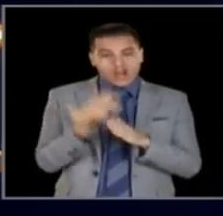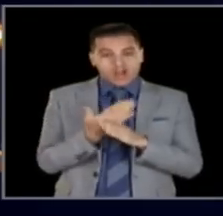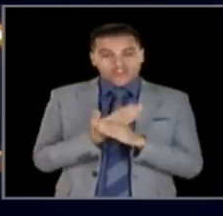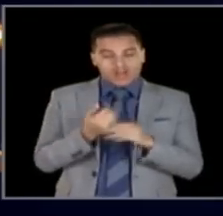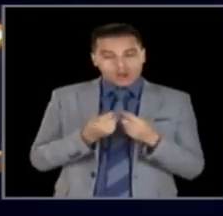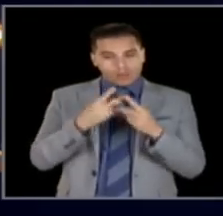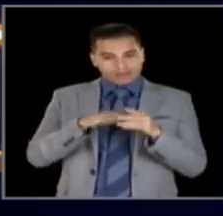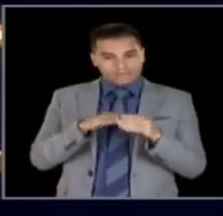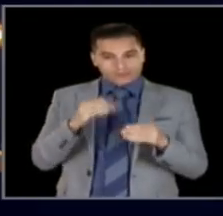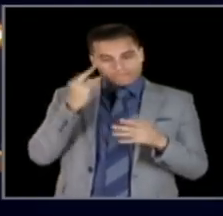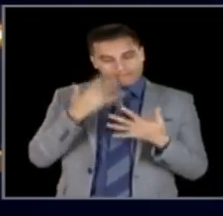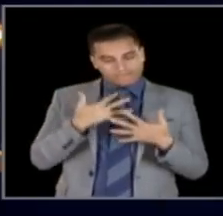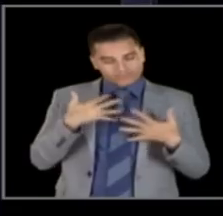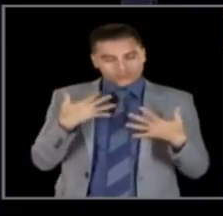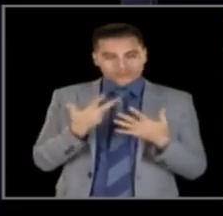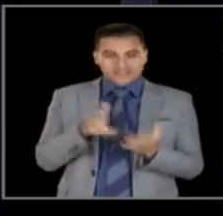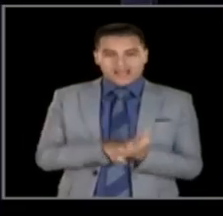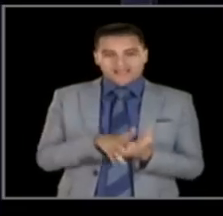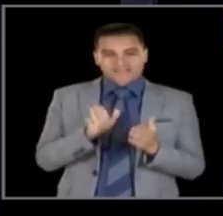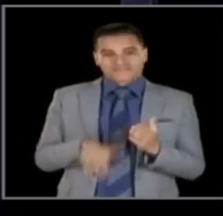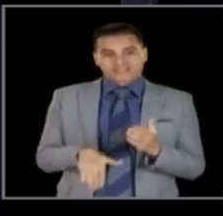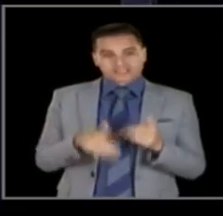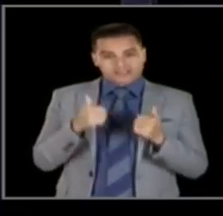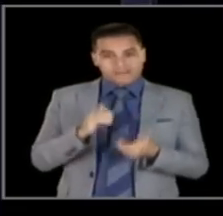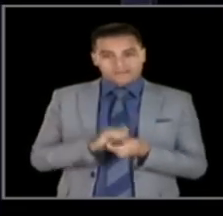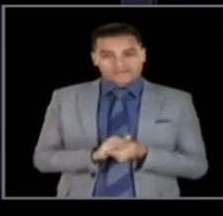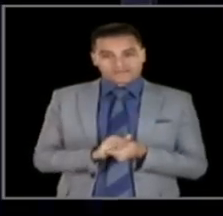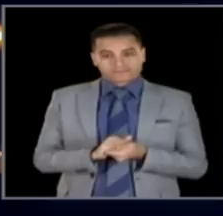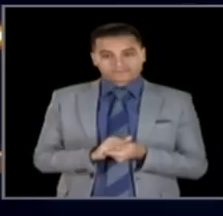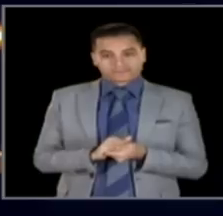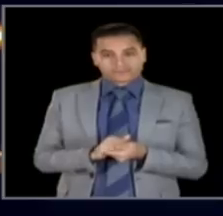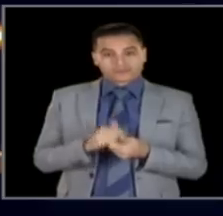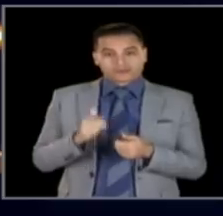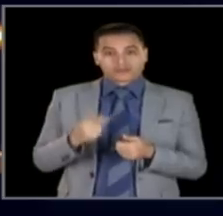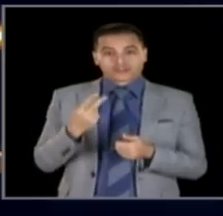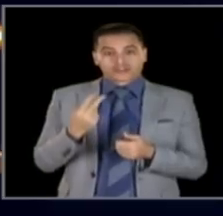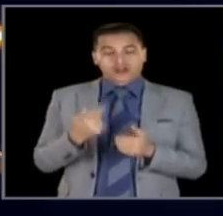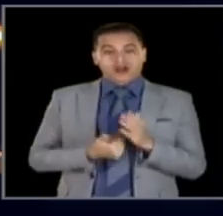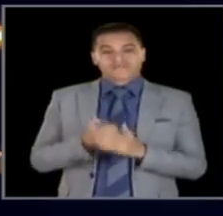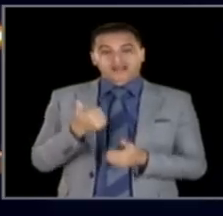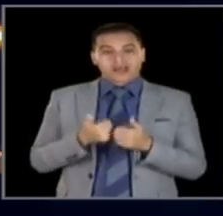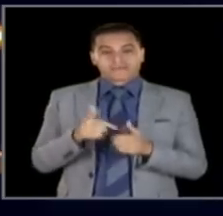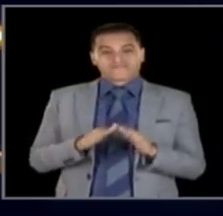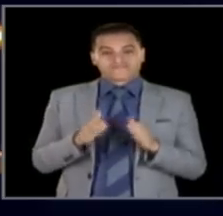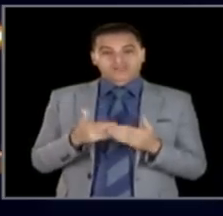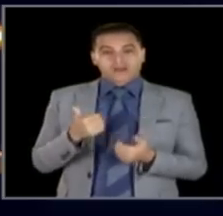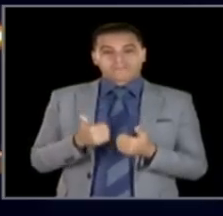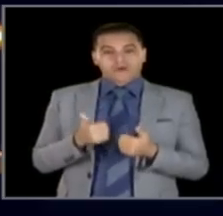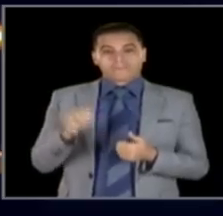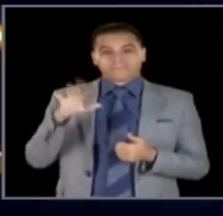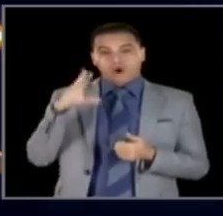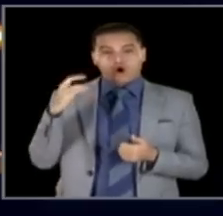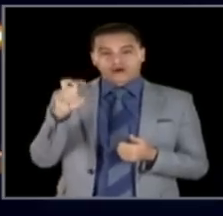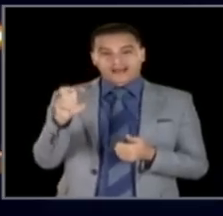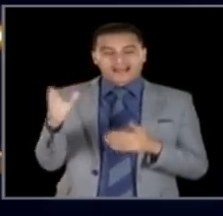علشان نودع البطولة على الأقل بثلاث نقاط. اتفقنا؟ عندنا اثنين أفضل لاعب من فايترز،